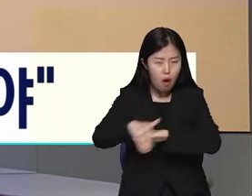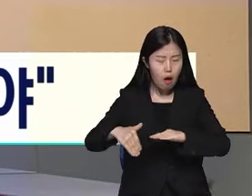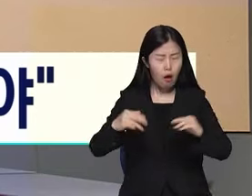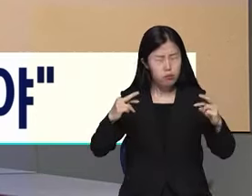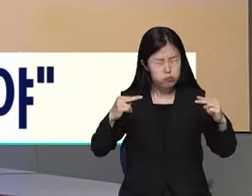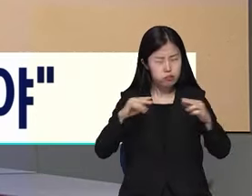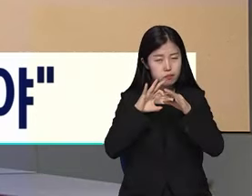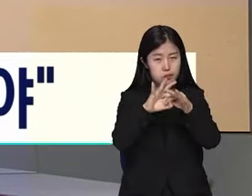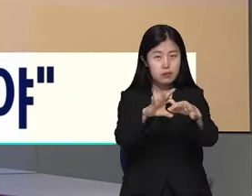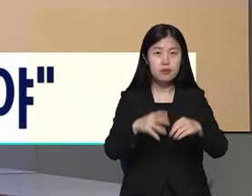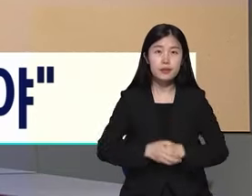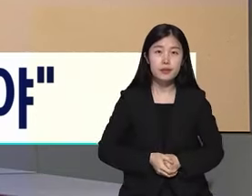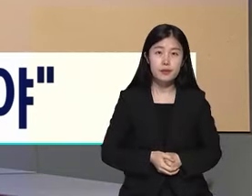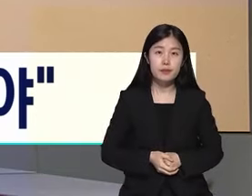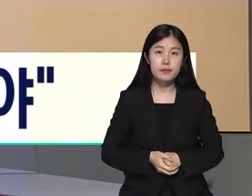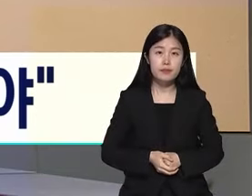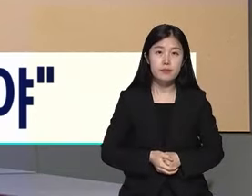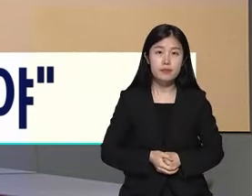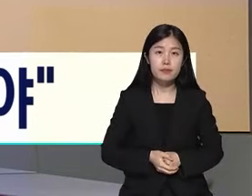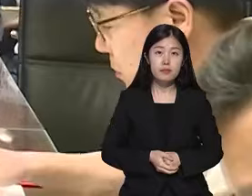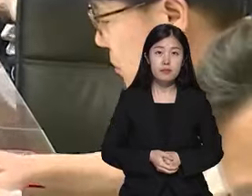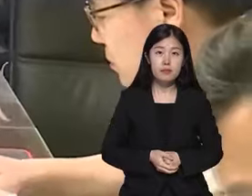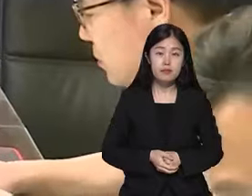기자가 취재했습니다.